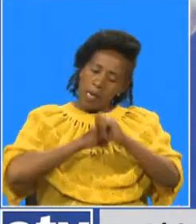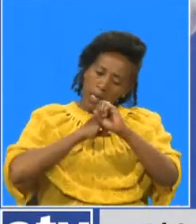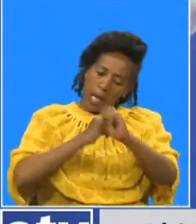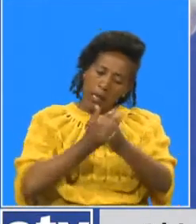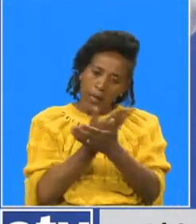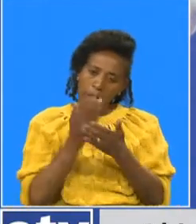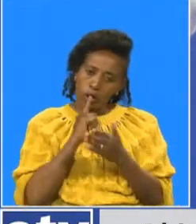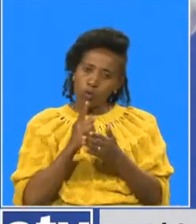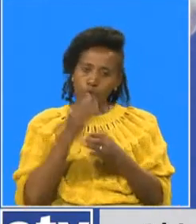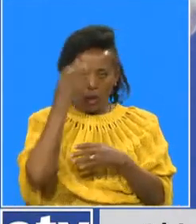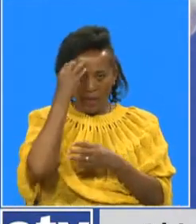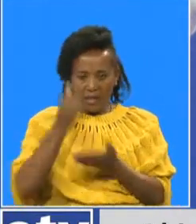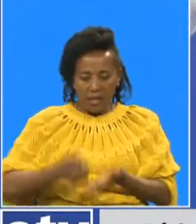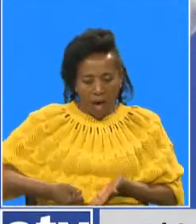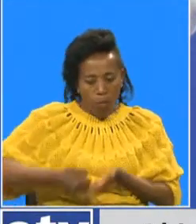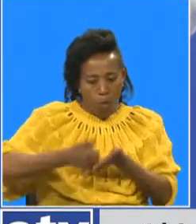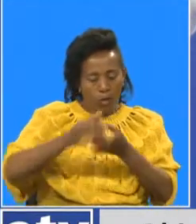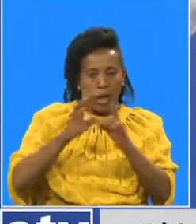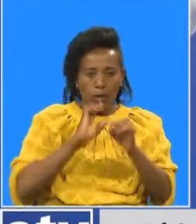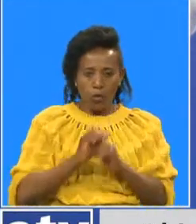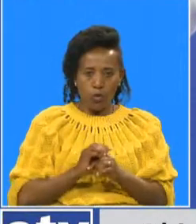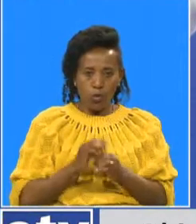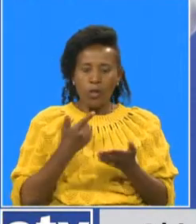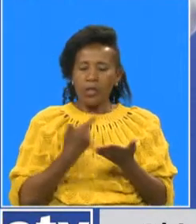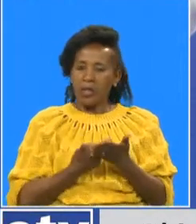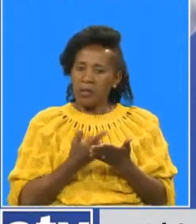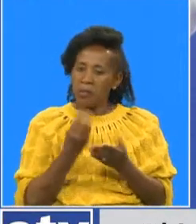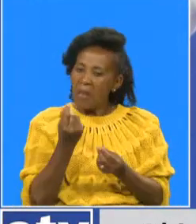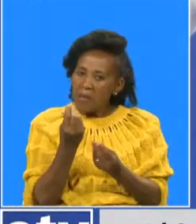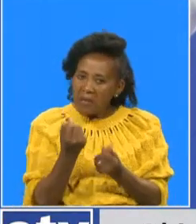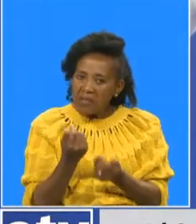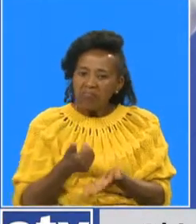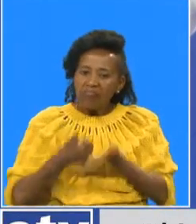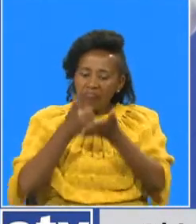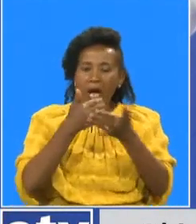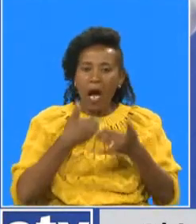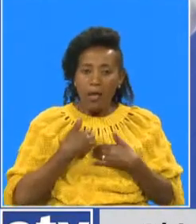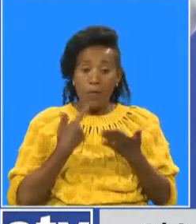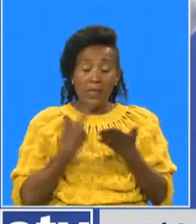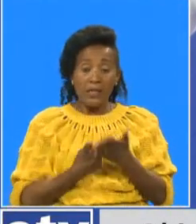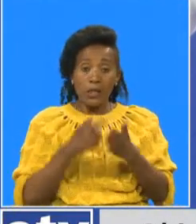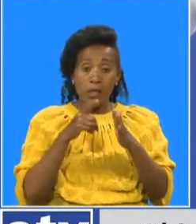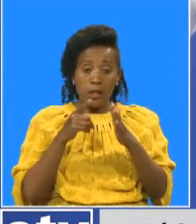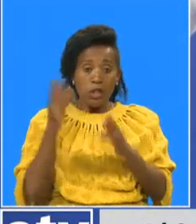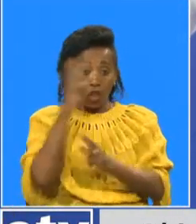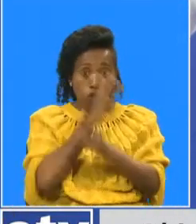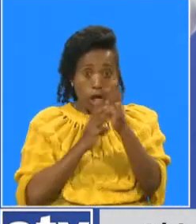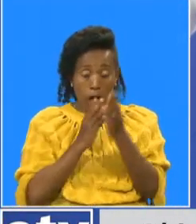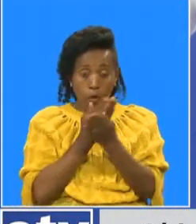የመከላከያ ነገሮችን ለመንግስት ሰፖርት ያደርጋሉ፣ በካሽም ሰፖርት የሚያደርጉ ብዙ ናቸው። በዚህ ክሪቲካል ታይም